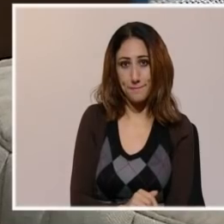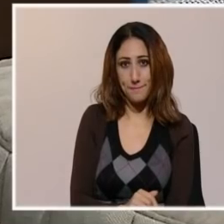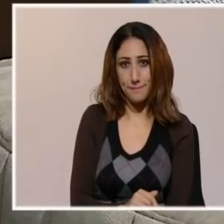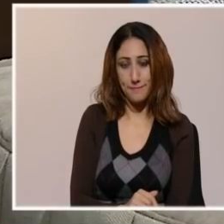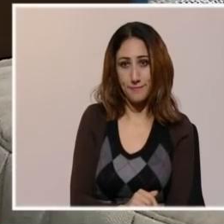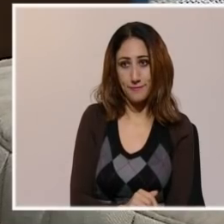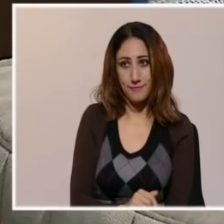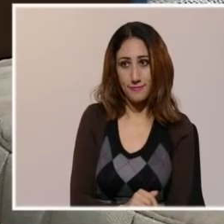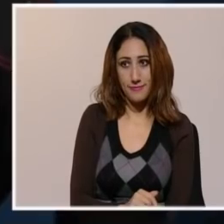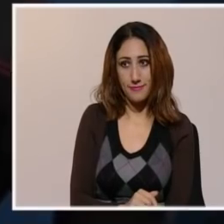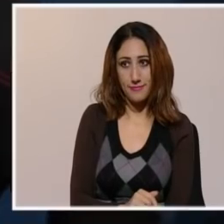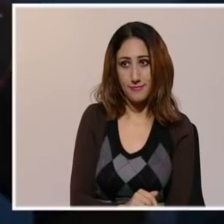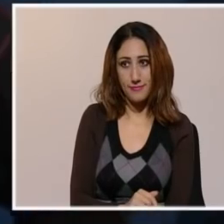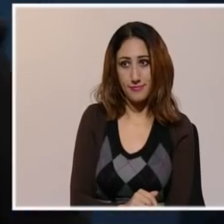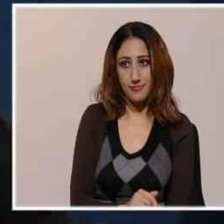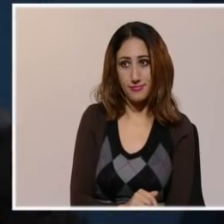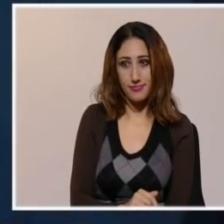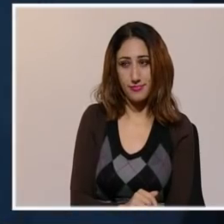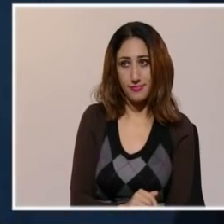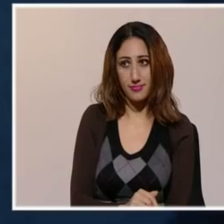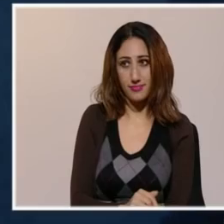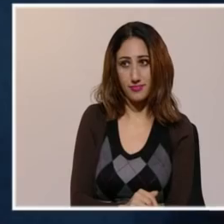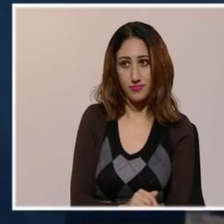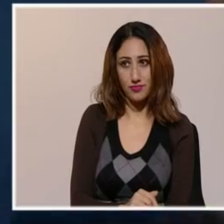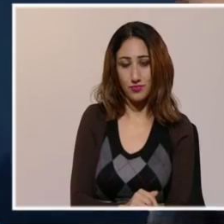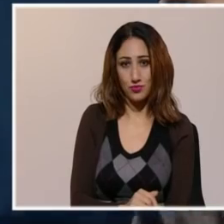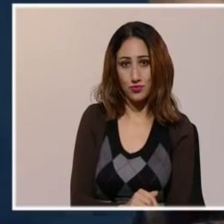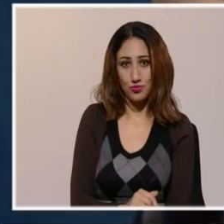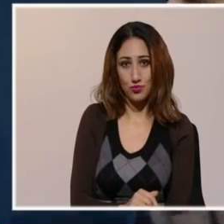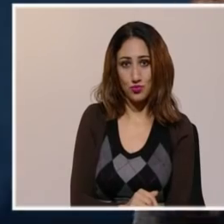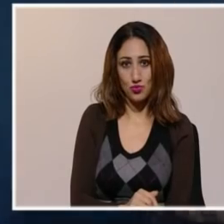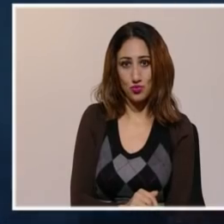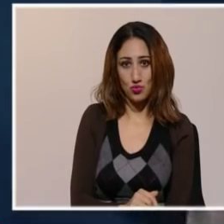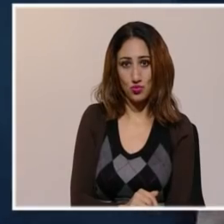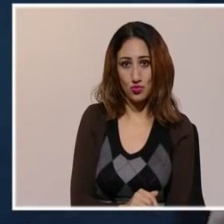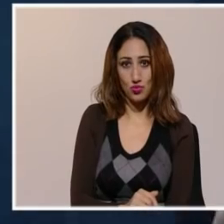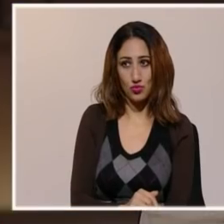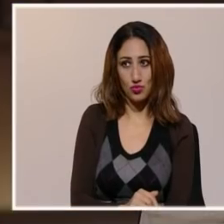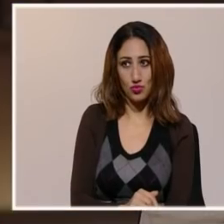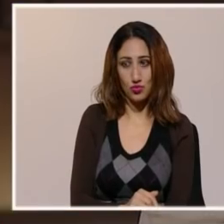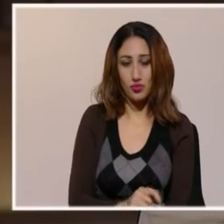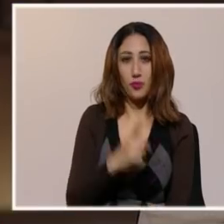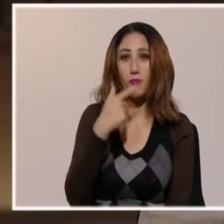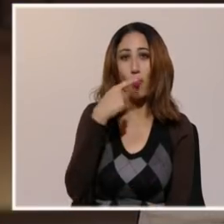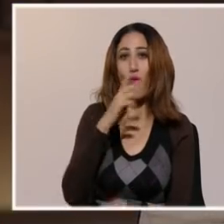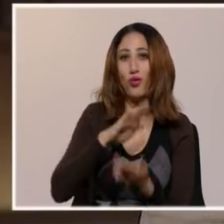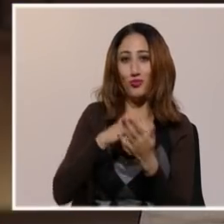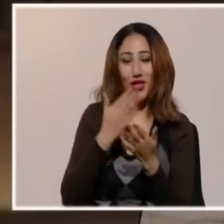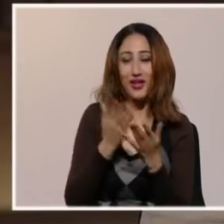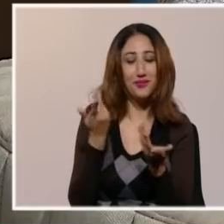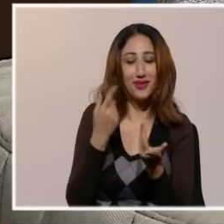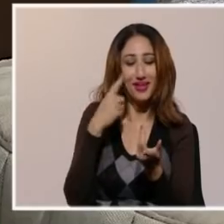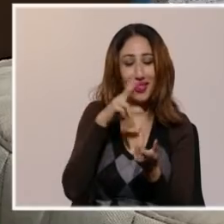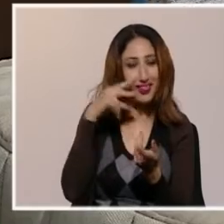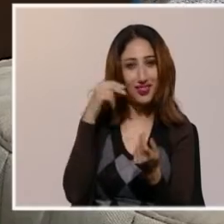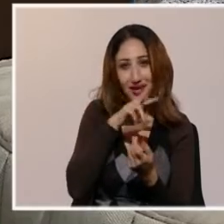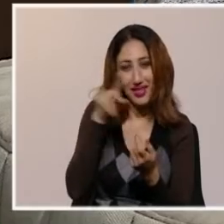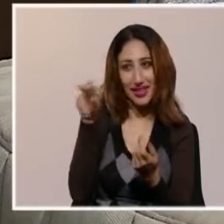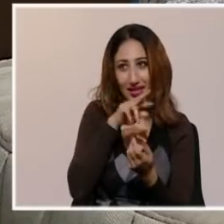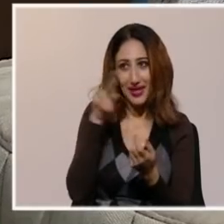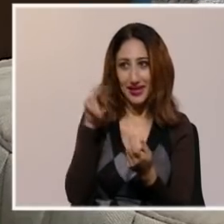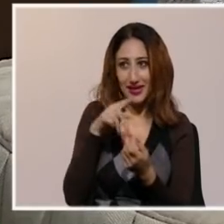a te, che cosa rispondi? Io ho detto prima di no, è presto. Ok. ترجم بقى اللي انت قلته. اوكي. انا بقول لها